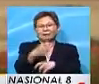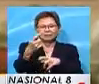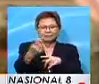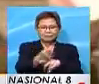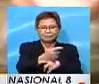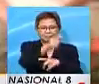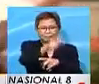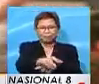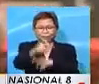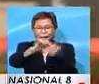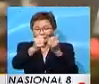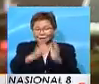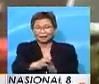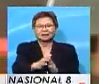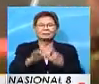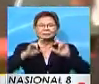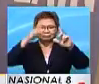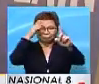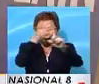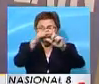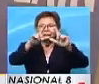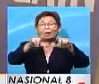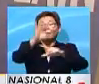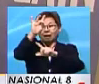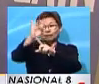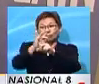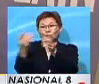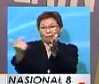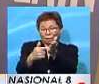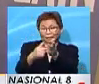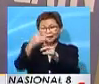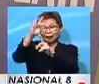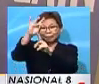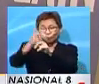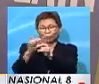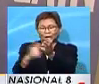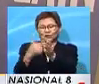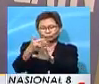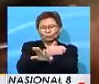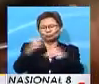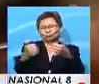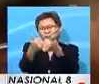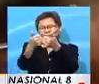sasaran yang diletakkan walaupun berbaki Lan Bulan sebelum kejohanan